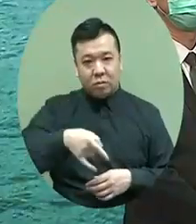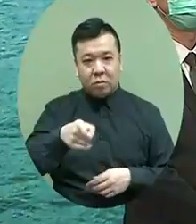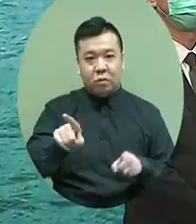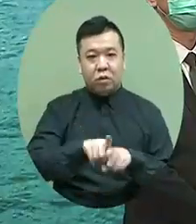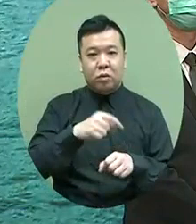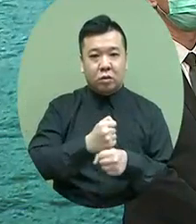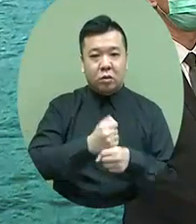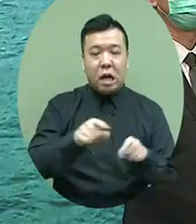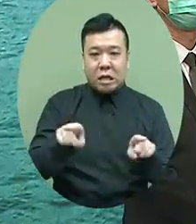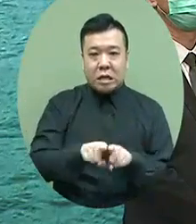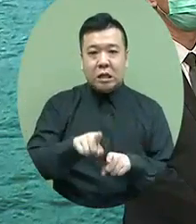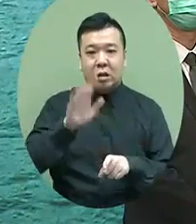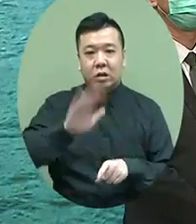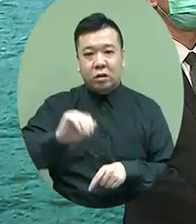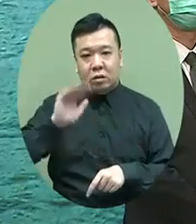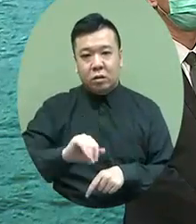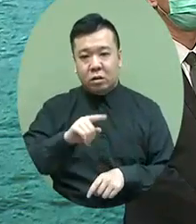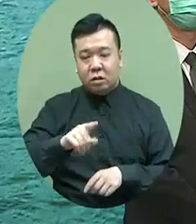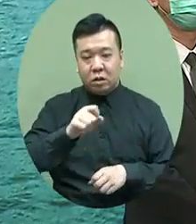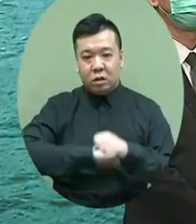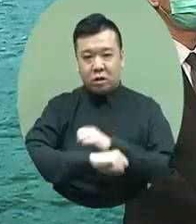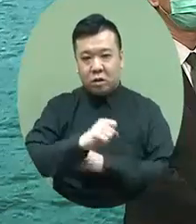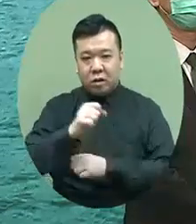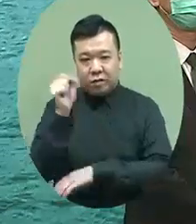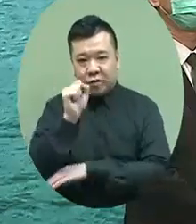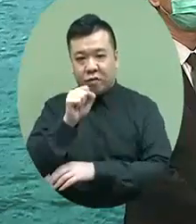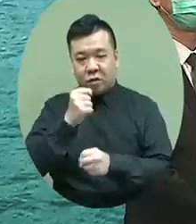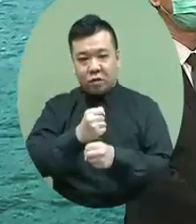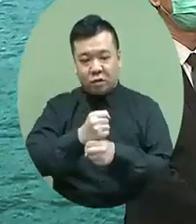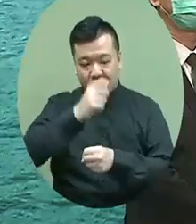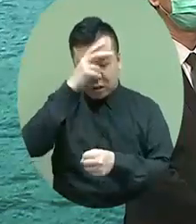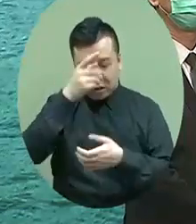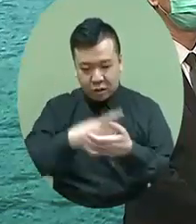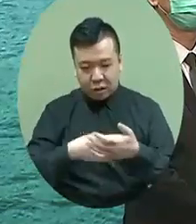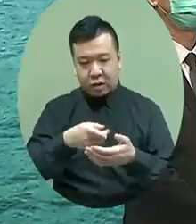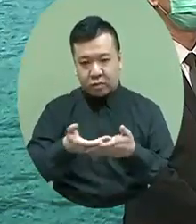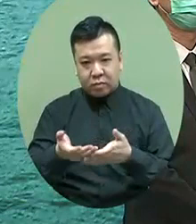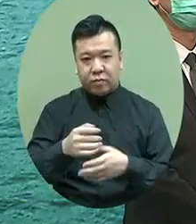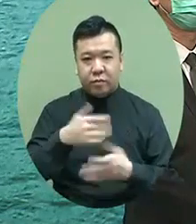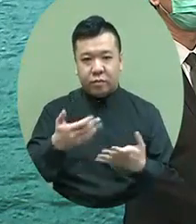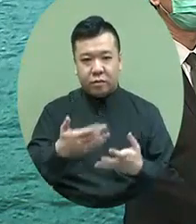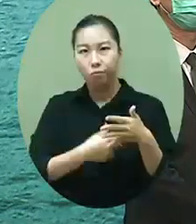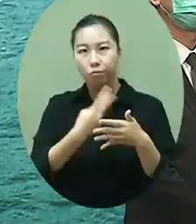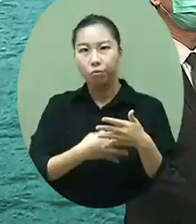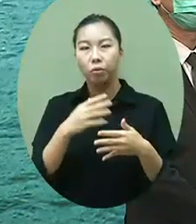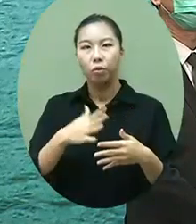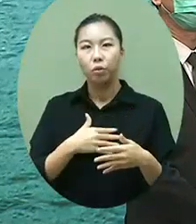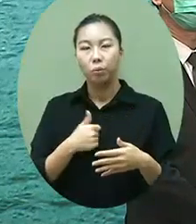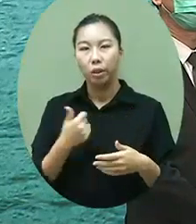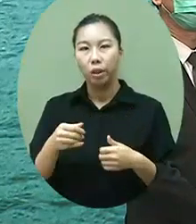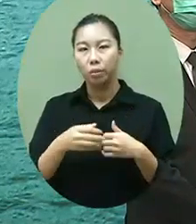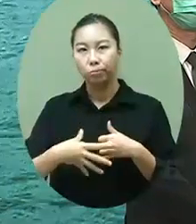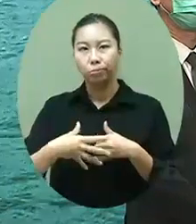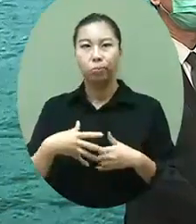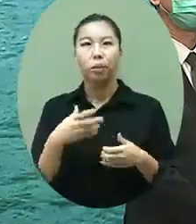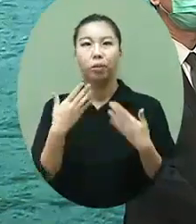希望我們跟住下來的同事希望一起可以為我們的勞福政策政策去做好，尤其是現在是可能是 最